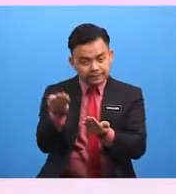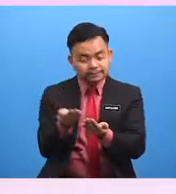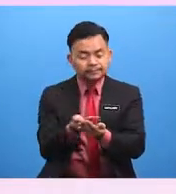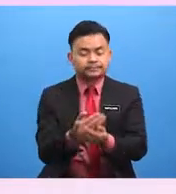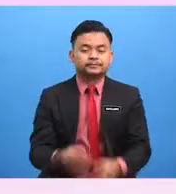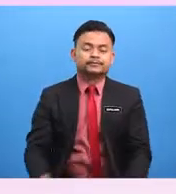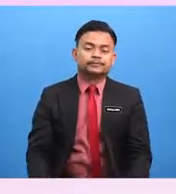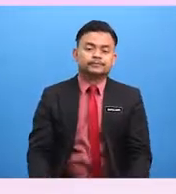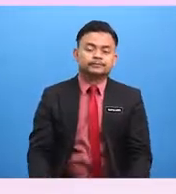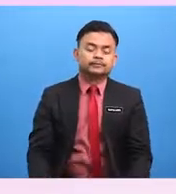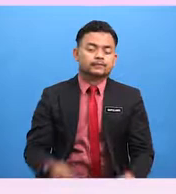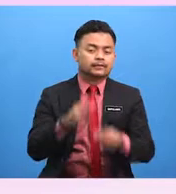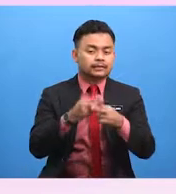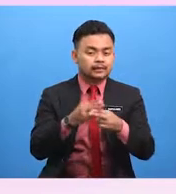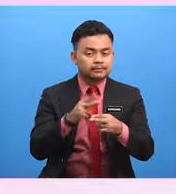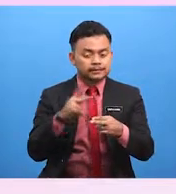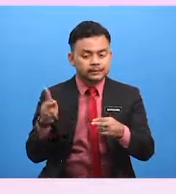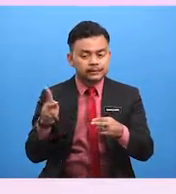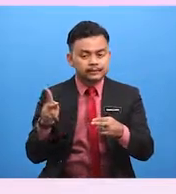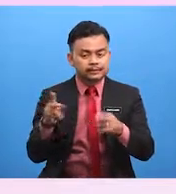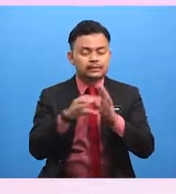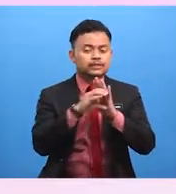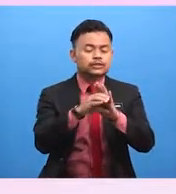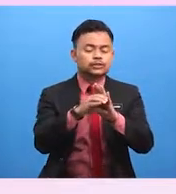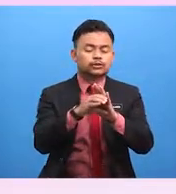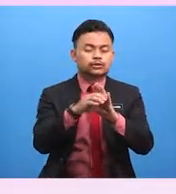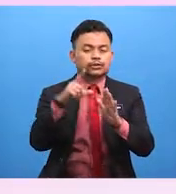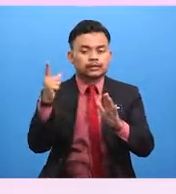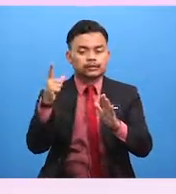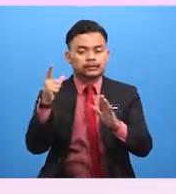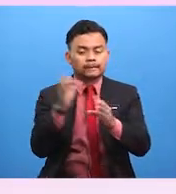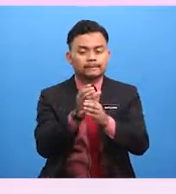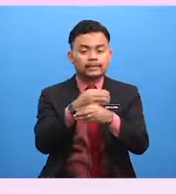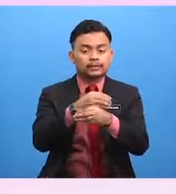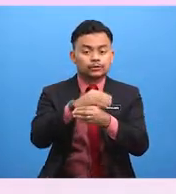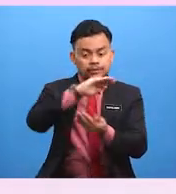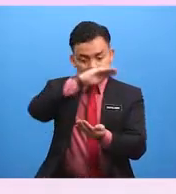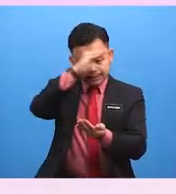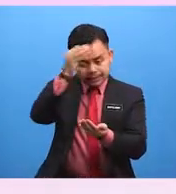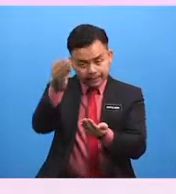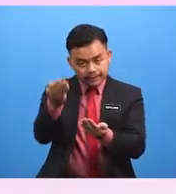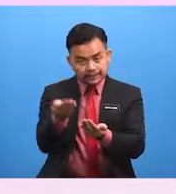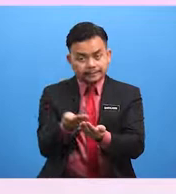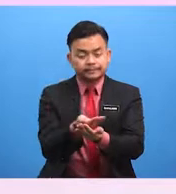Cuba kamu namakan contoh objek lain yang berbentuk sfera.